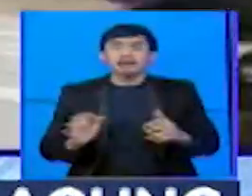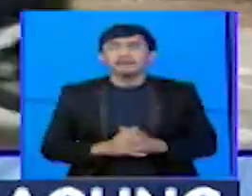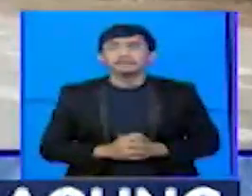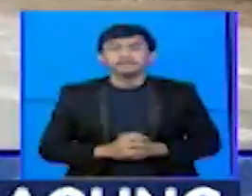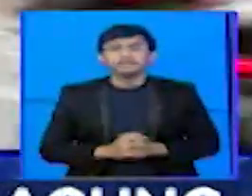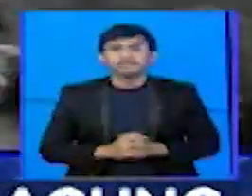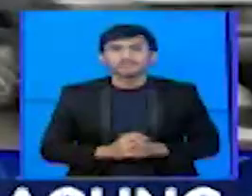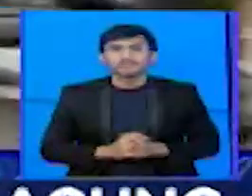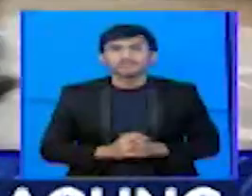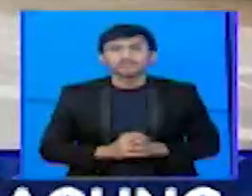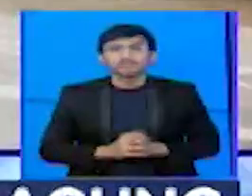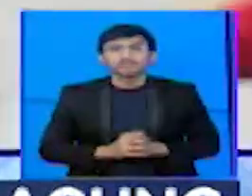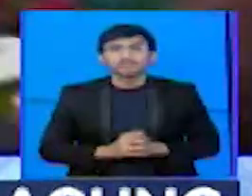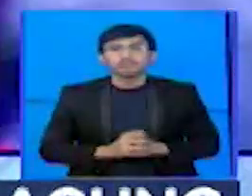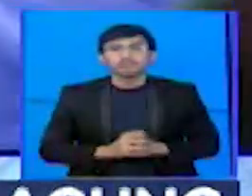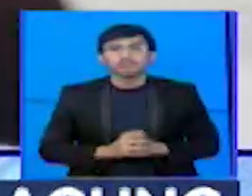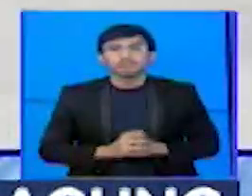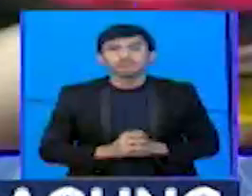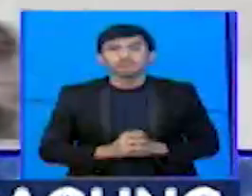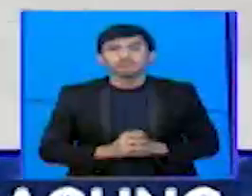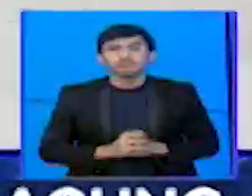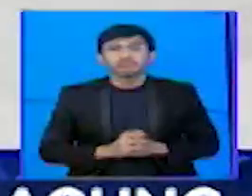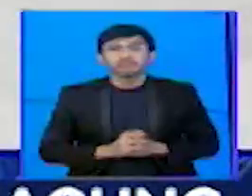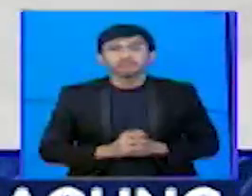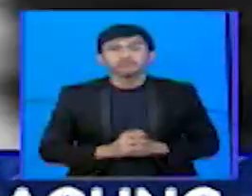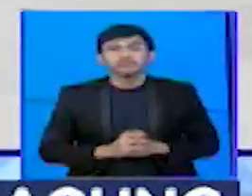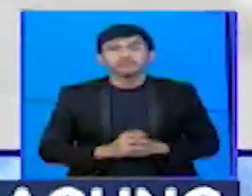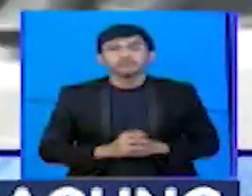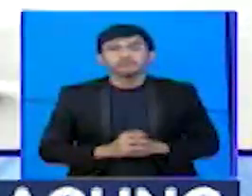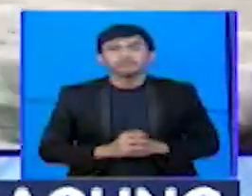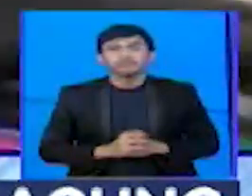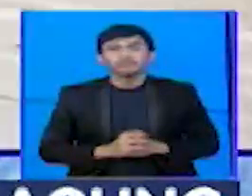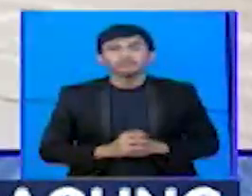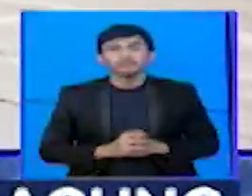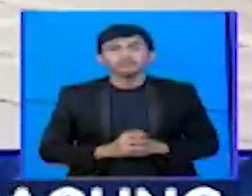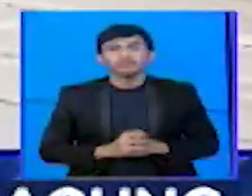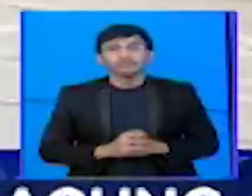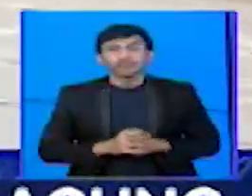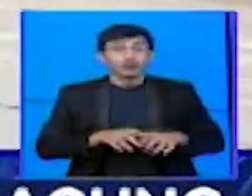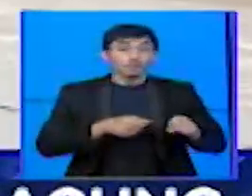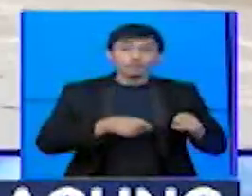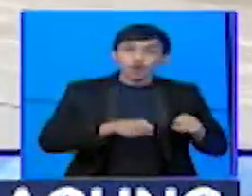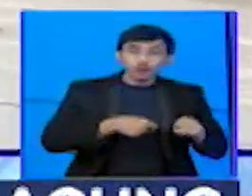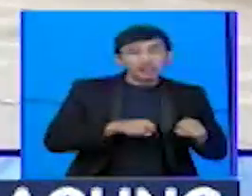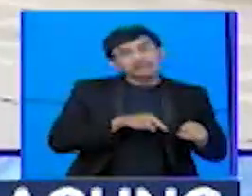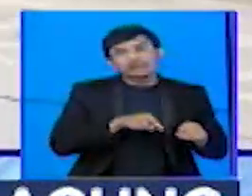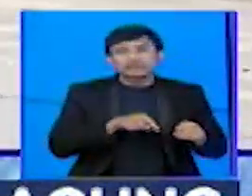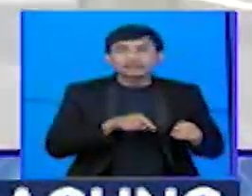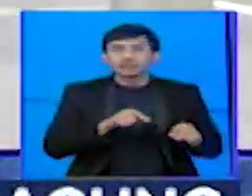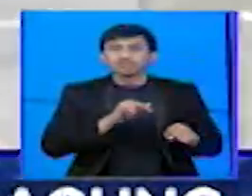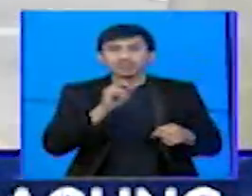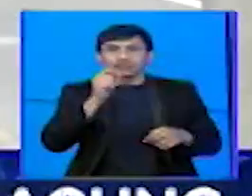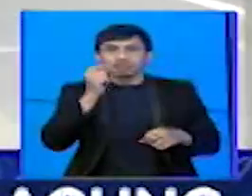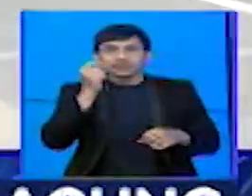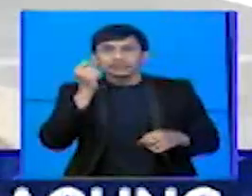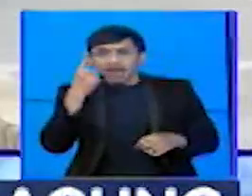kesadaran dan juga ketertiban dari para kendaraan pengendara roda bermotor roda dua ini yang kemudian terbilang sangat rendah karena kami memantau